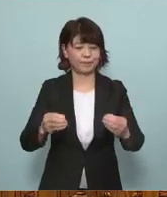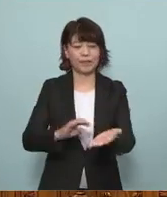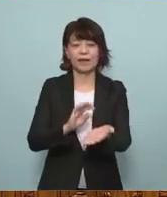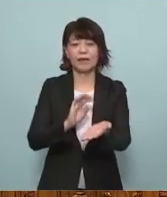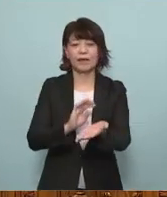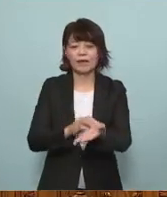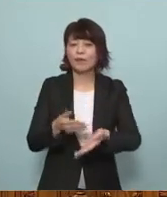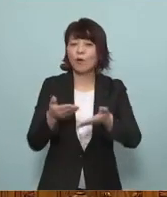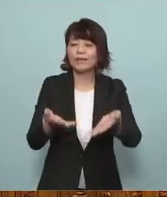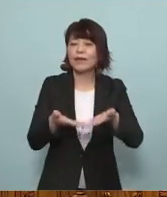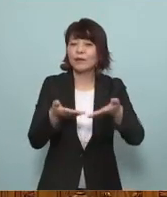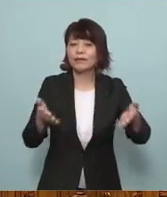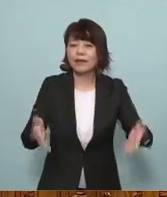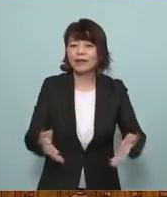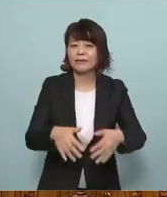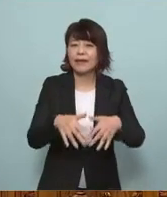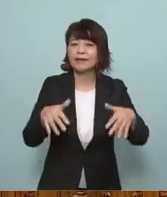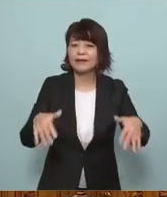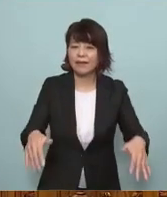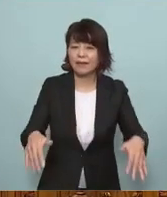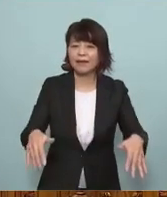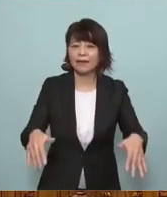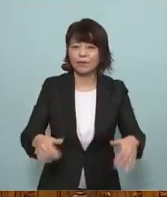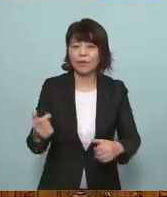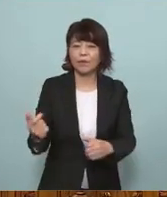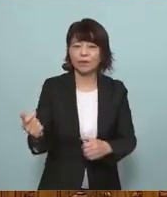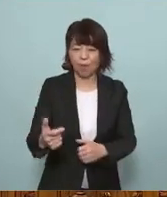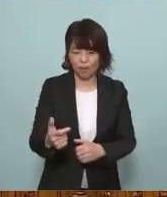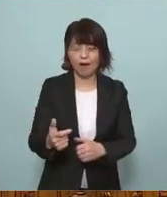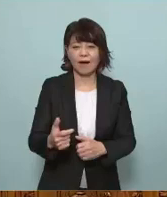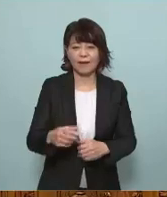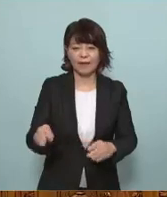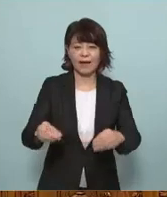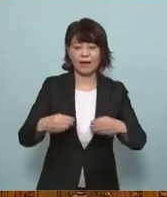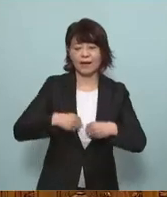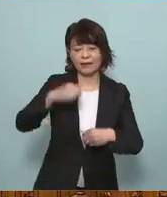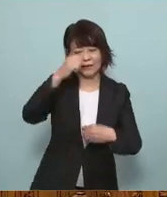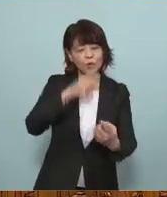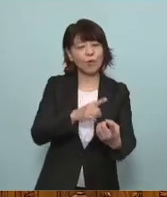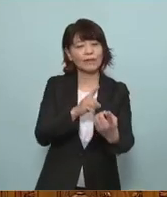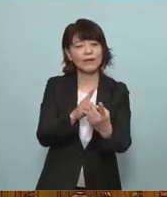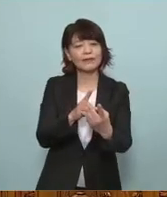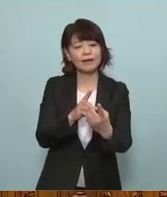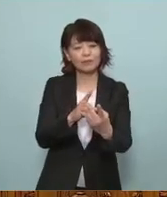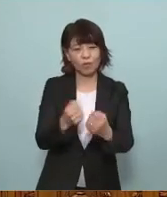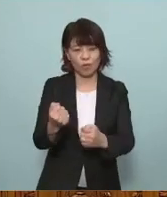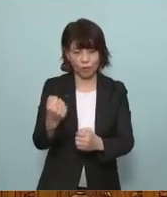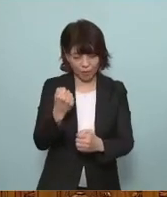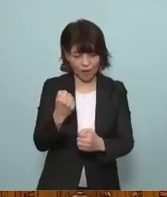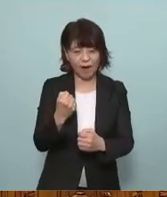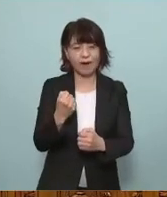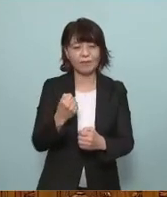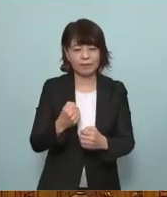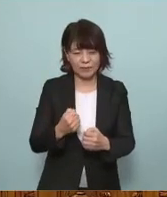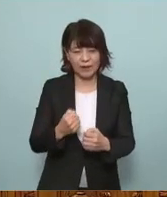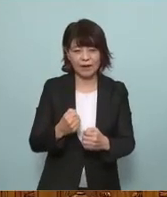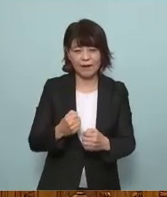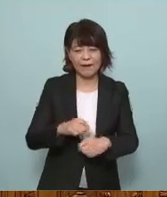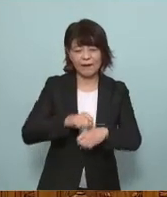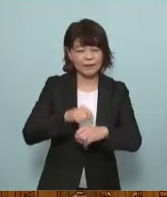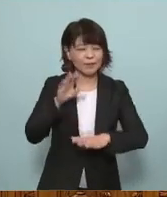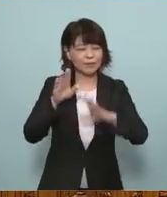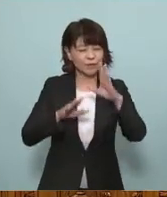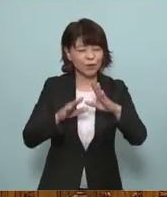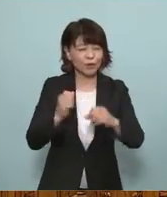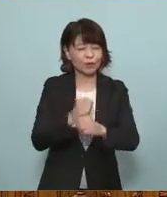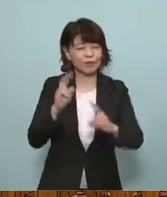はじめとする感染症対策の強化や、厳しい状況にある事業者や生活にお困りの方々への万全